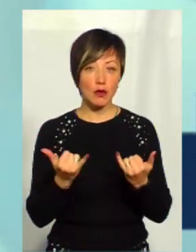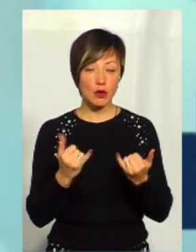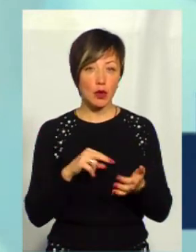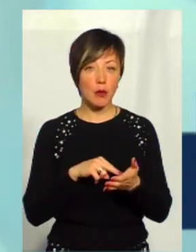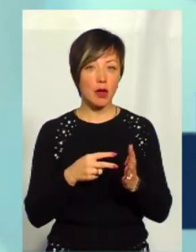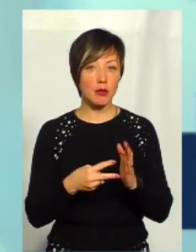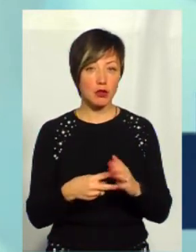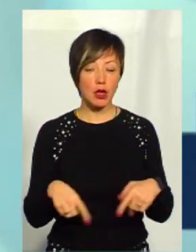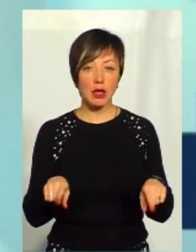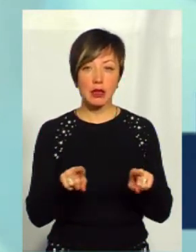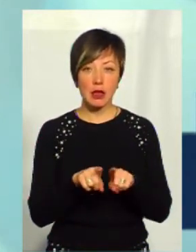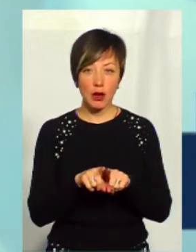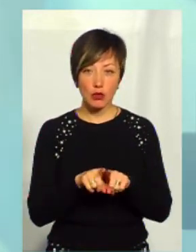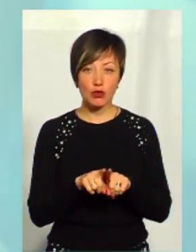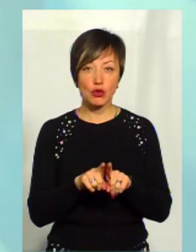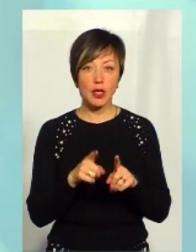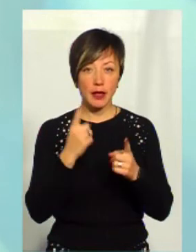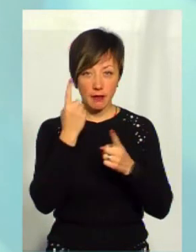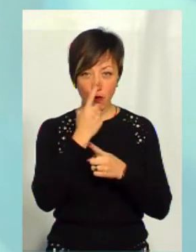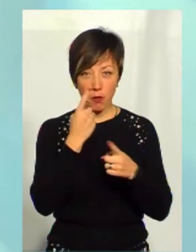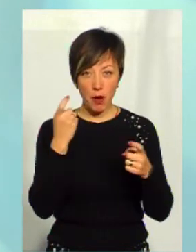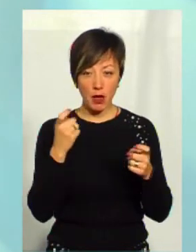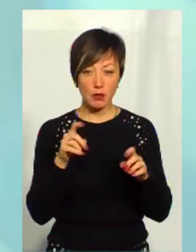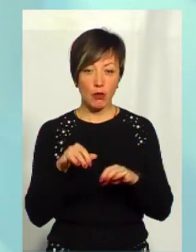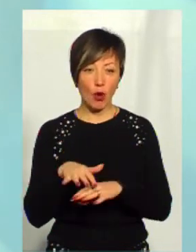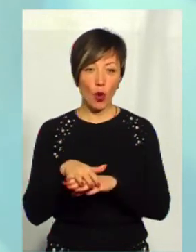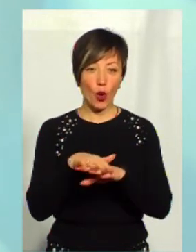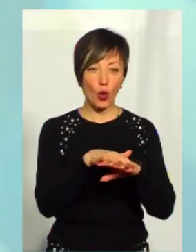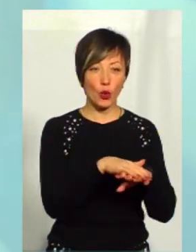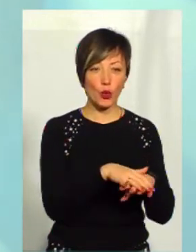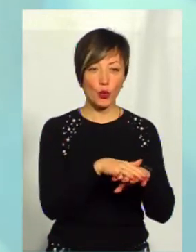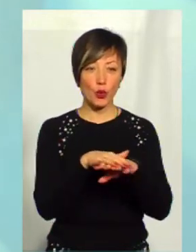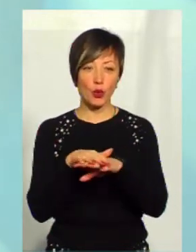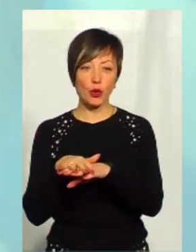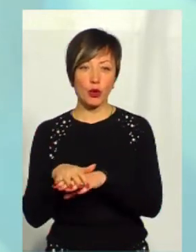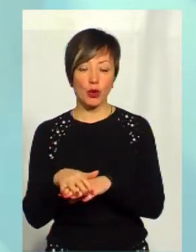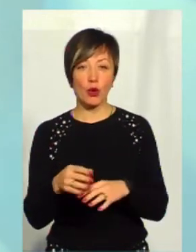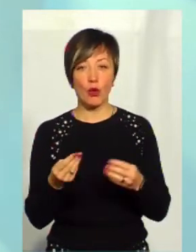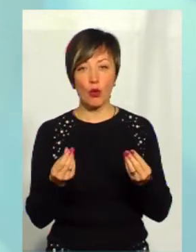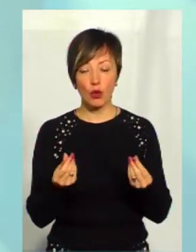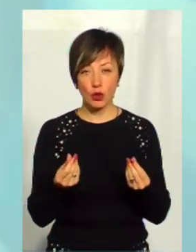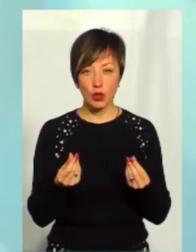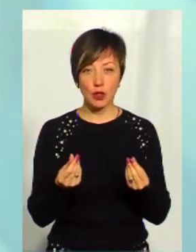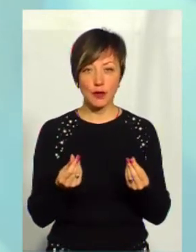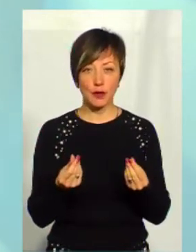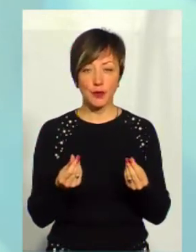також про те, що інформація про рух коштів а на рахунках